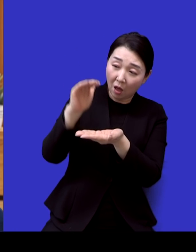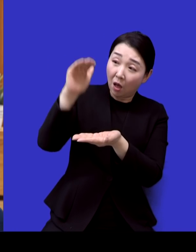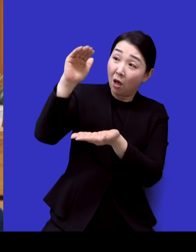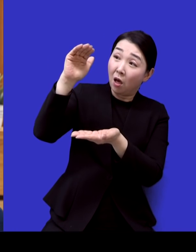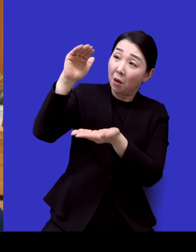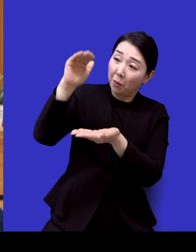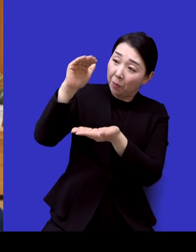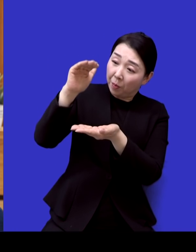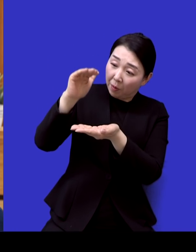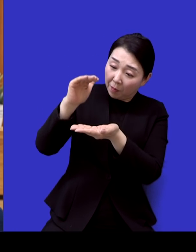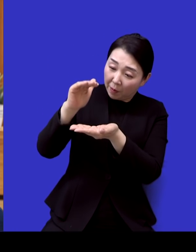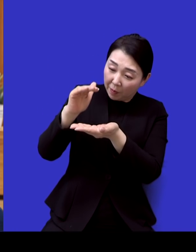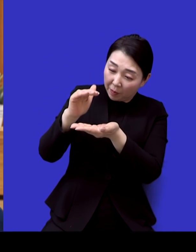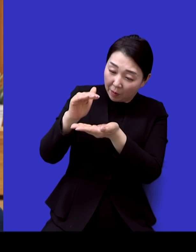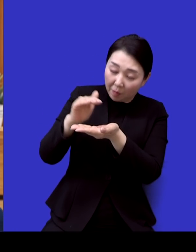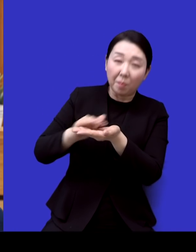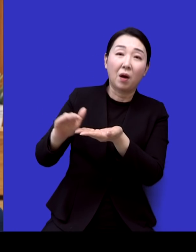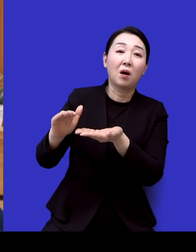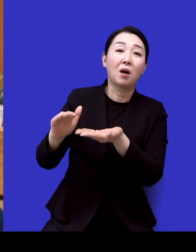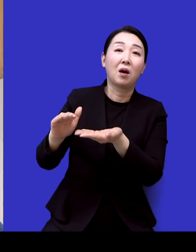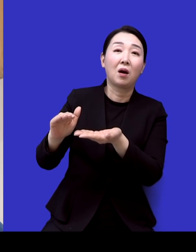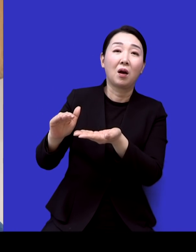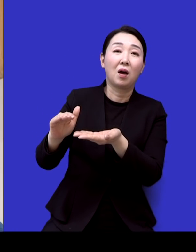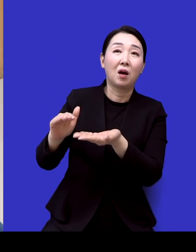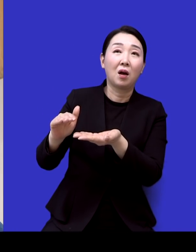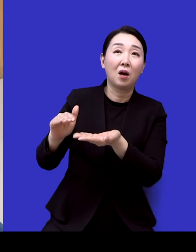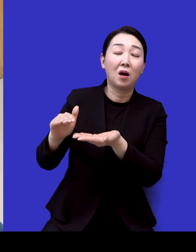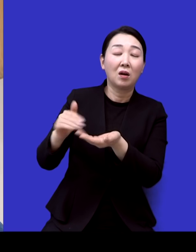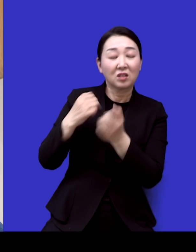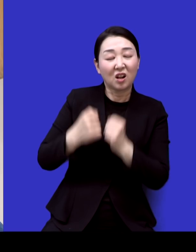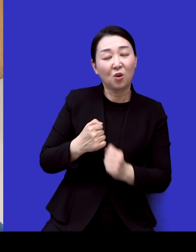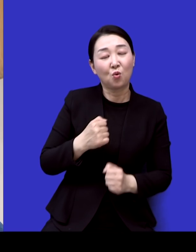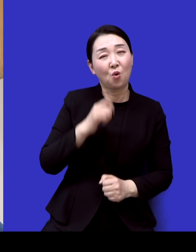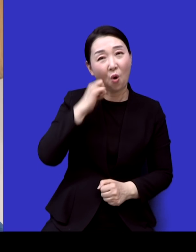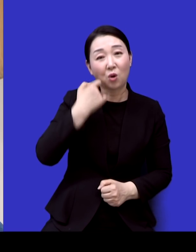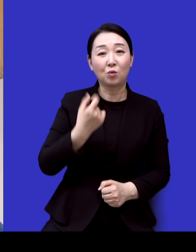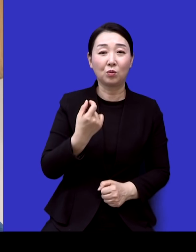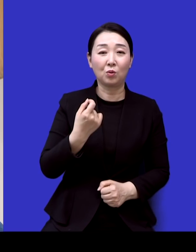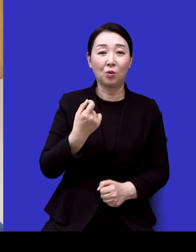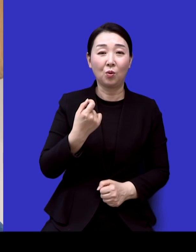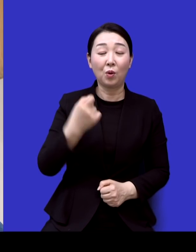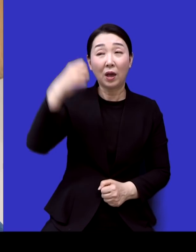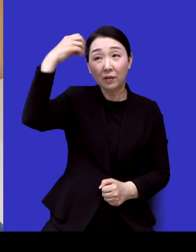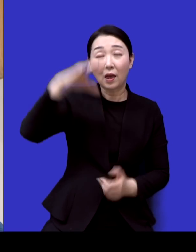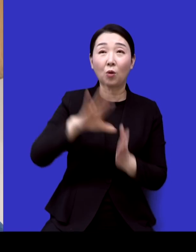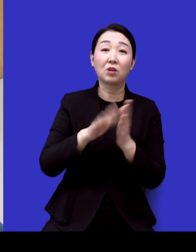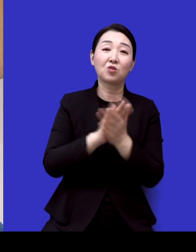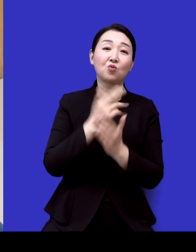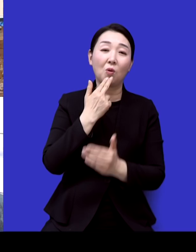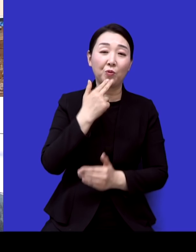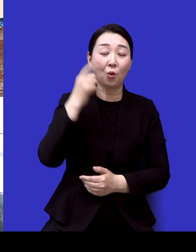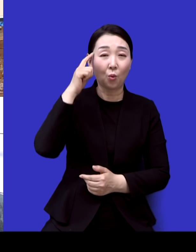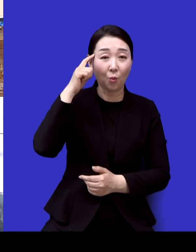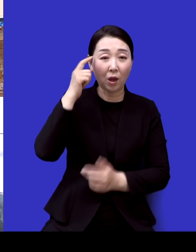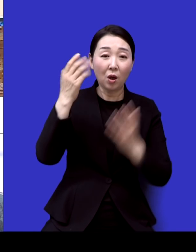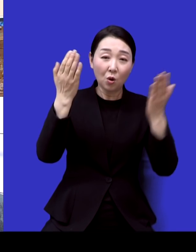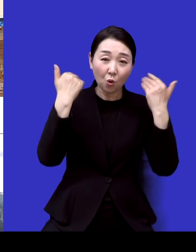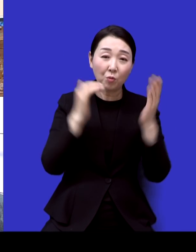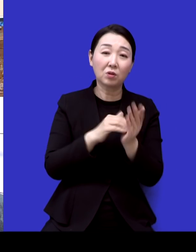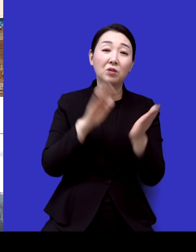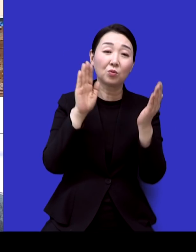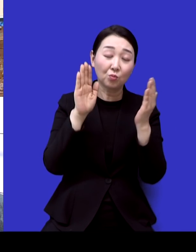깎이는 생존 모드로 들어갔죠. 예. 그래서 저는 대학원 때 친구가 없었어요. 수업 끝나고 민아 일해야